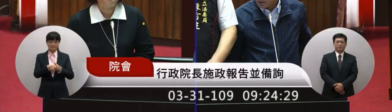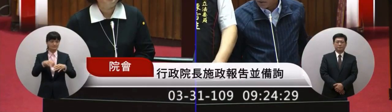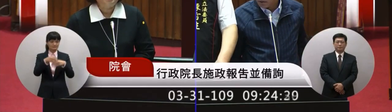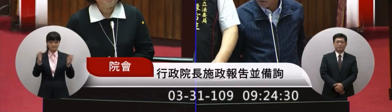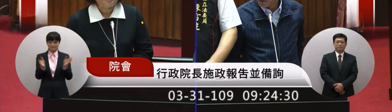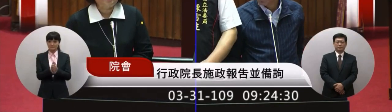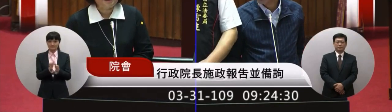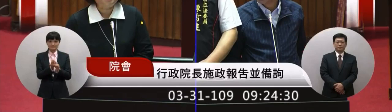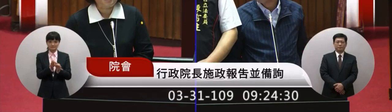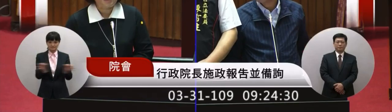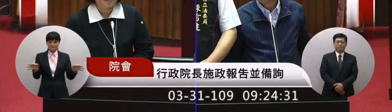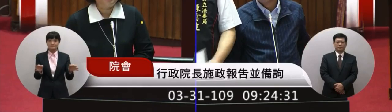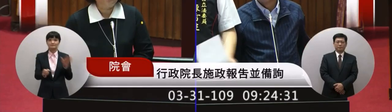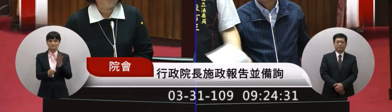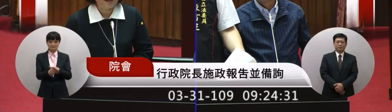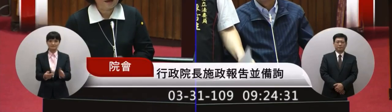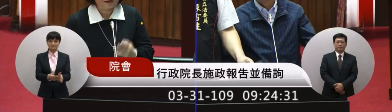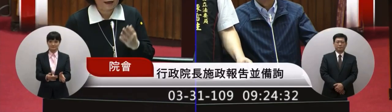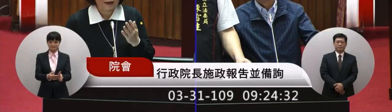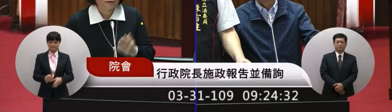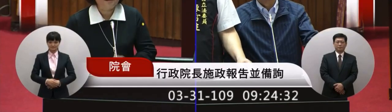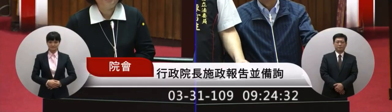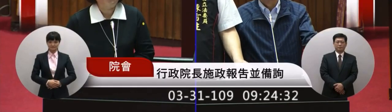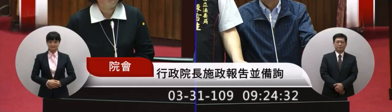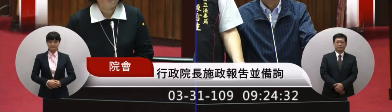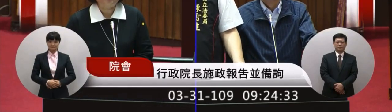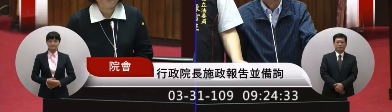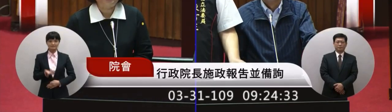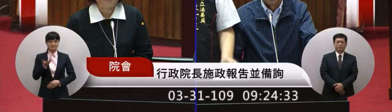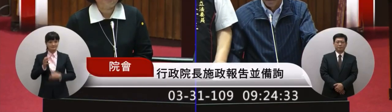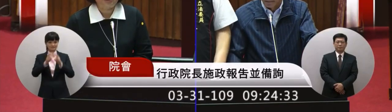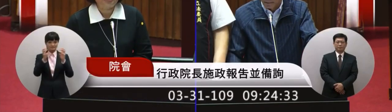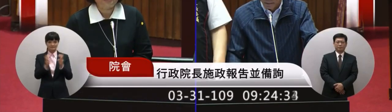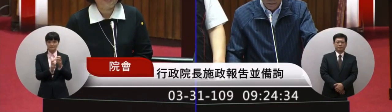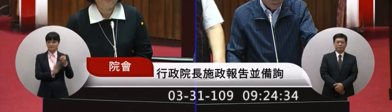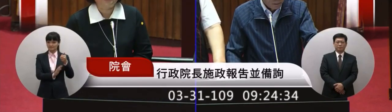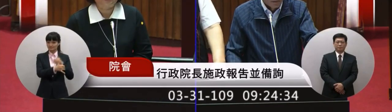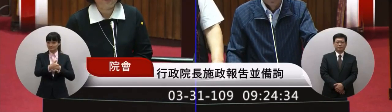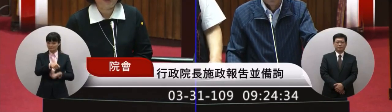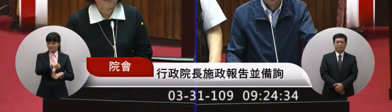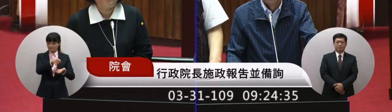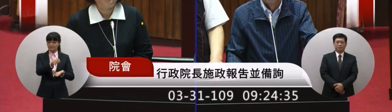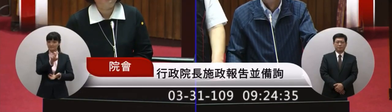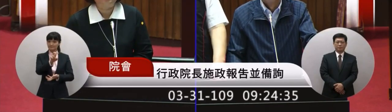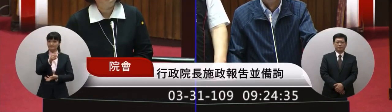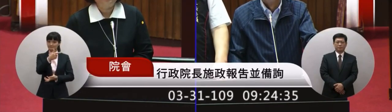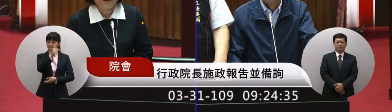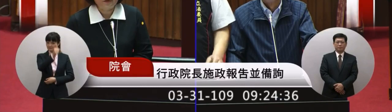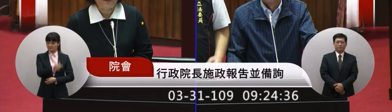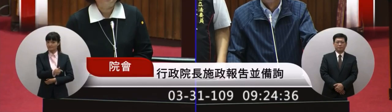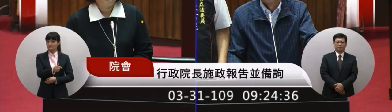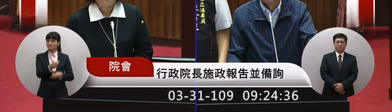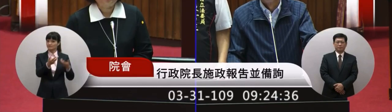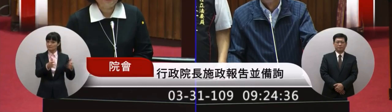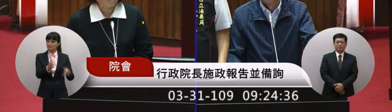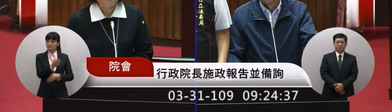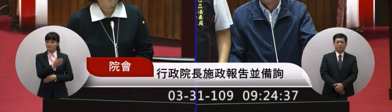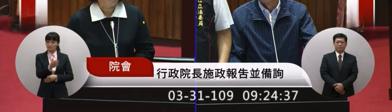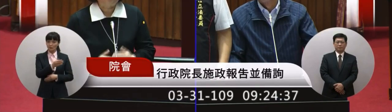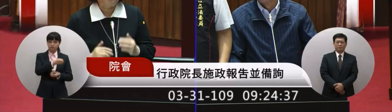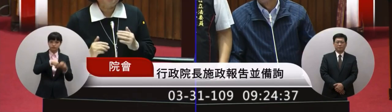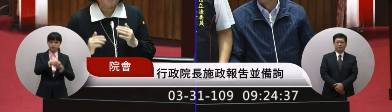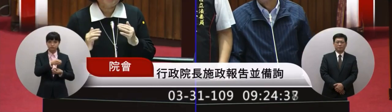补了。那到现在还有刚刚杨委员所提到的26亿多还没有运用。所